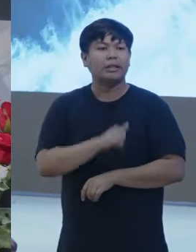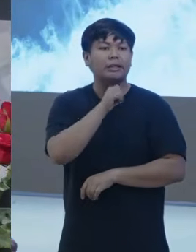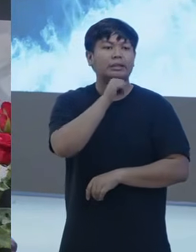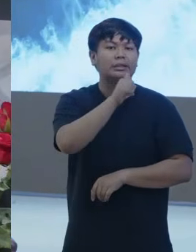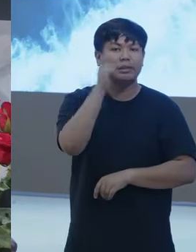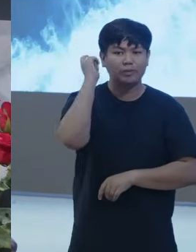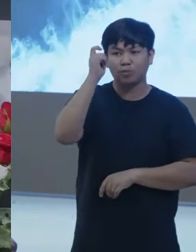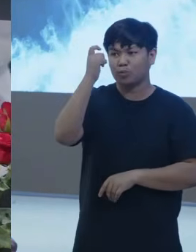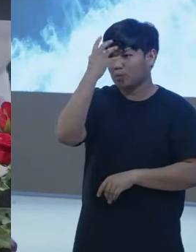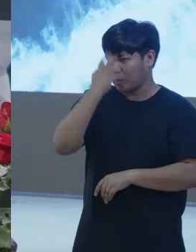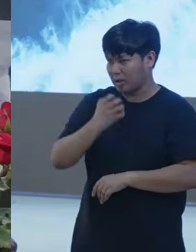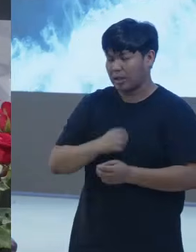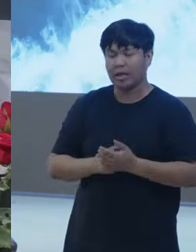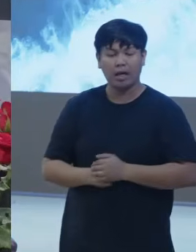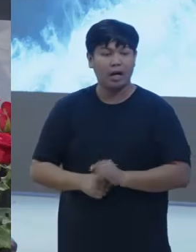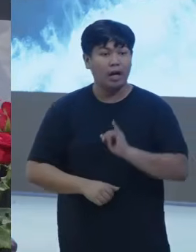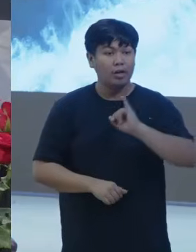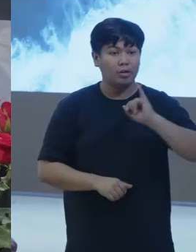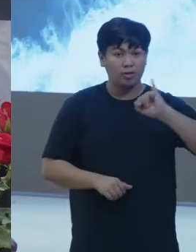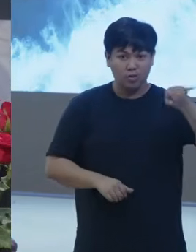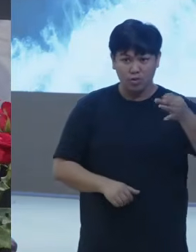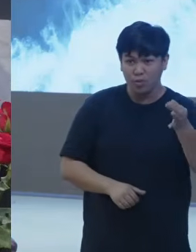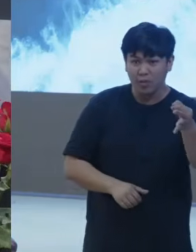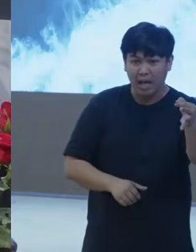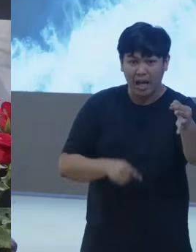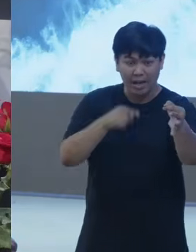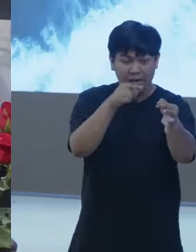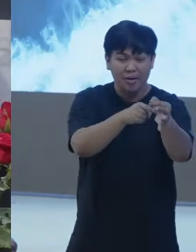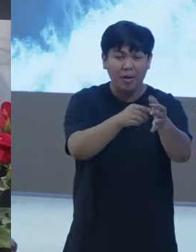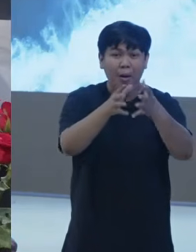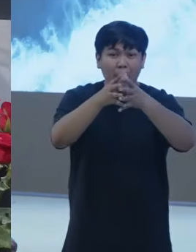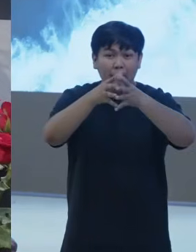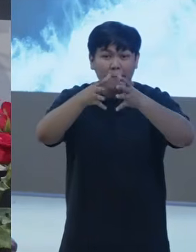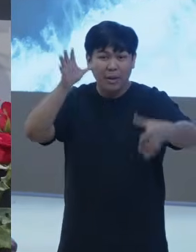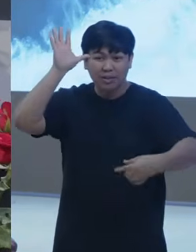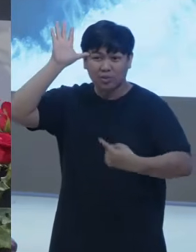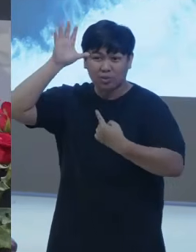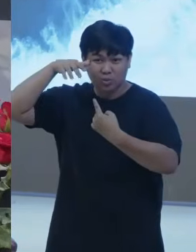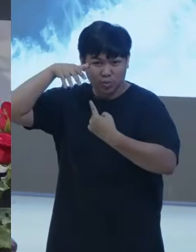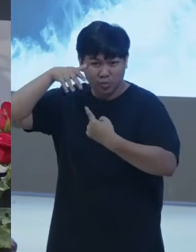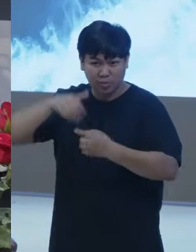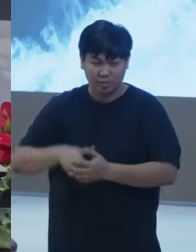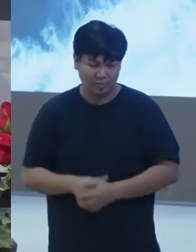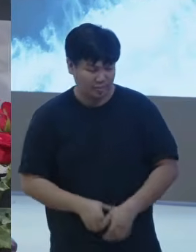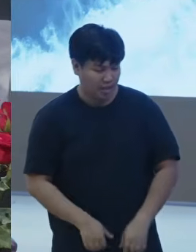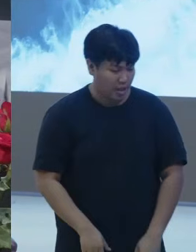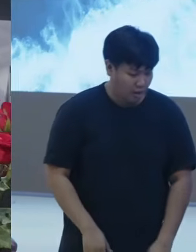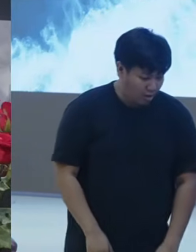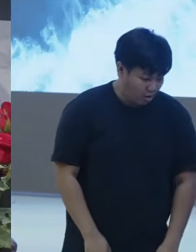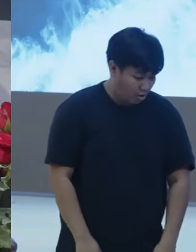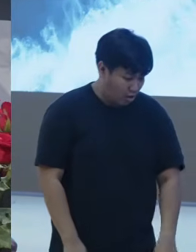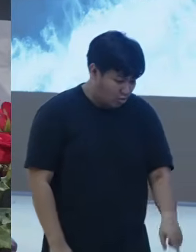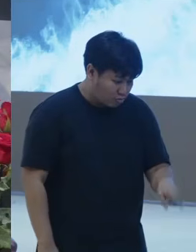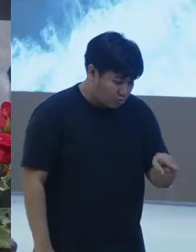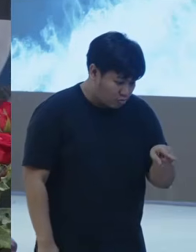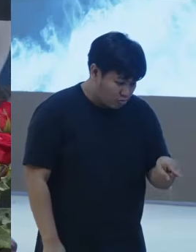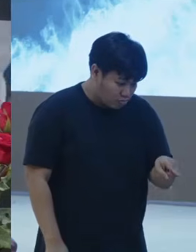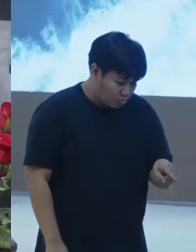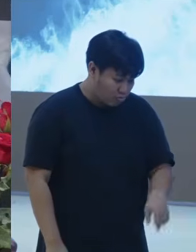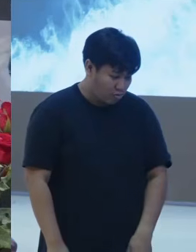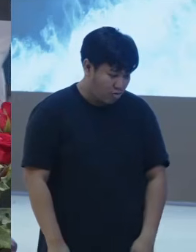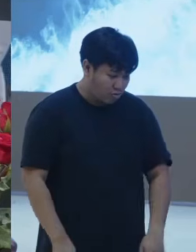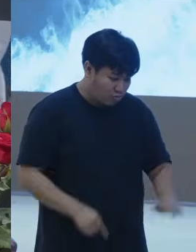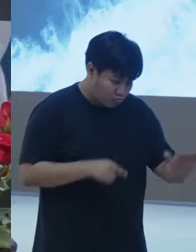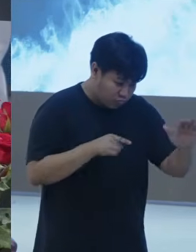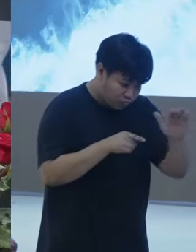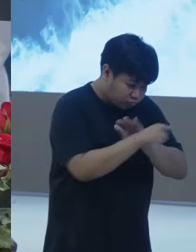magalit kay Jonah. Kasi kung ako ang Diyos at ganito kasutil, yung aking propeta, kukutusan